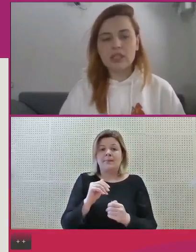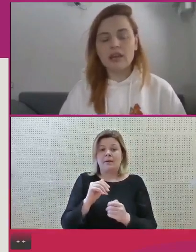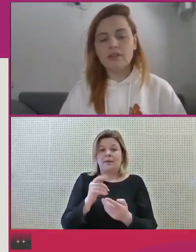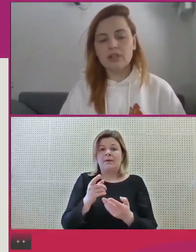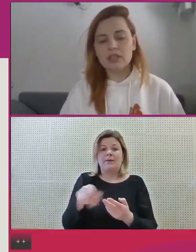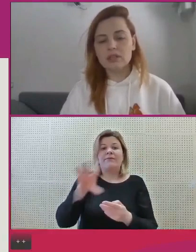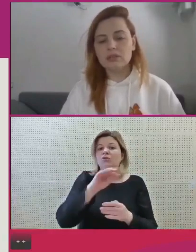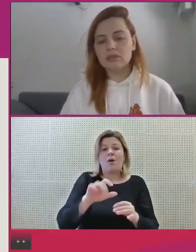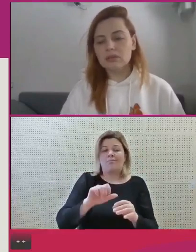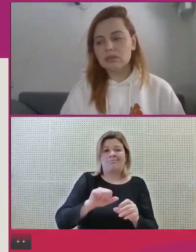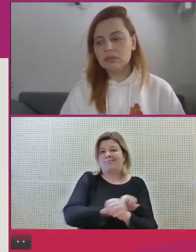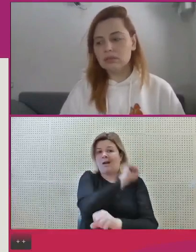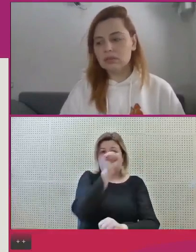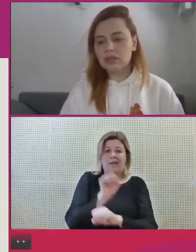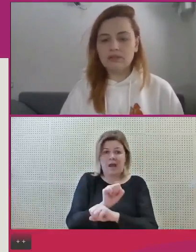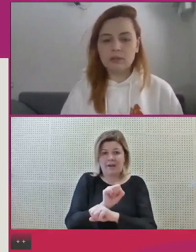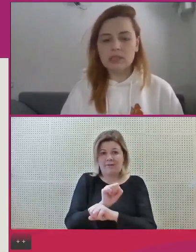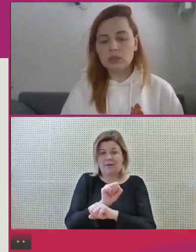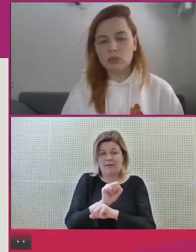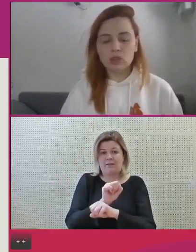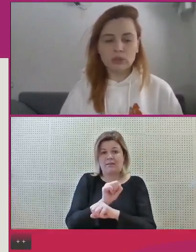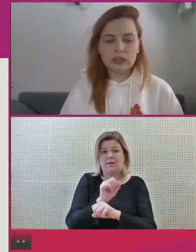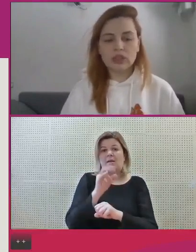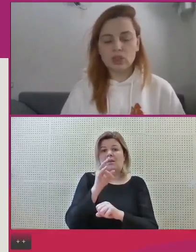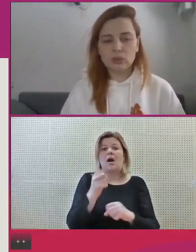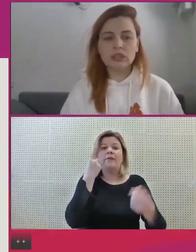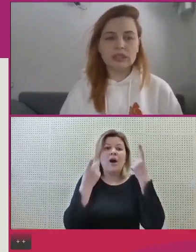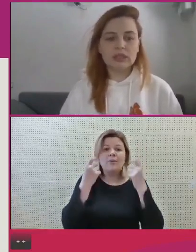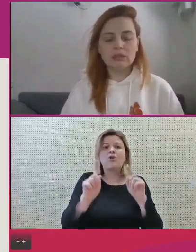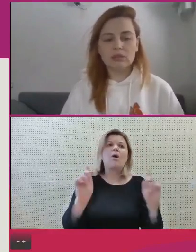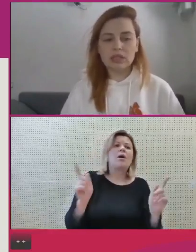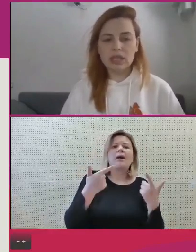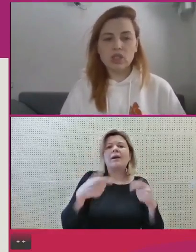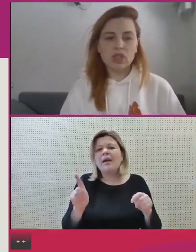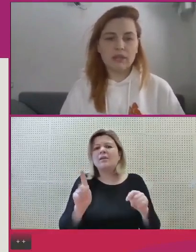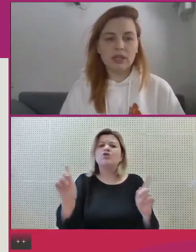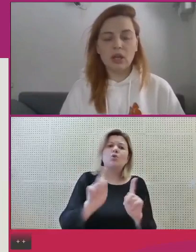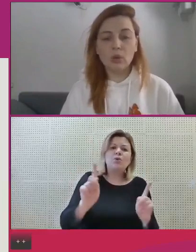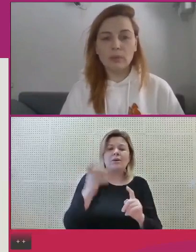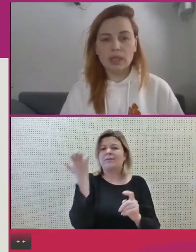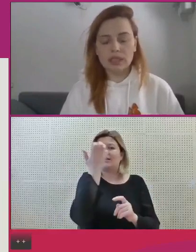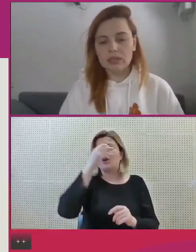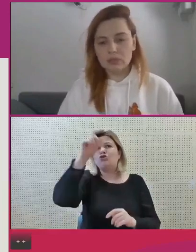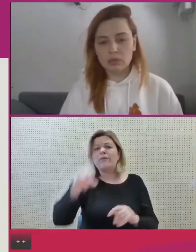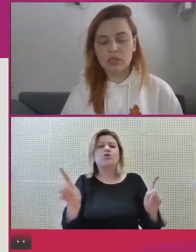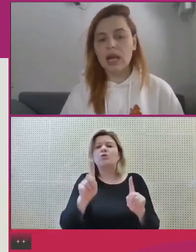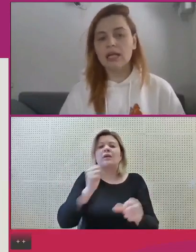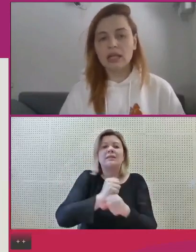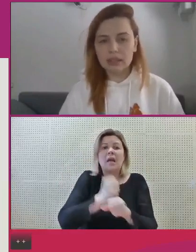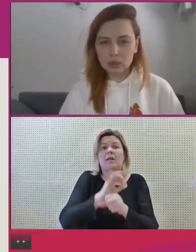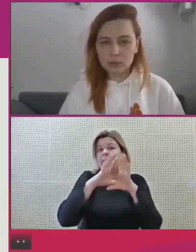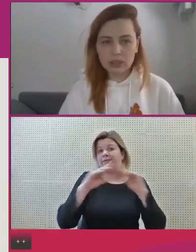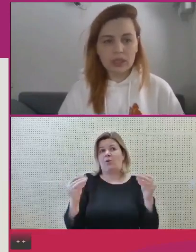все останавливалось на информации только, что где-то что-то сделал незрячий человек, какой он молодец. То есть,